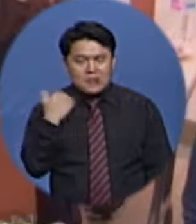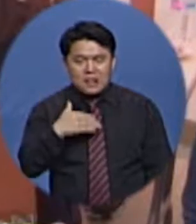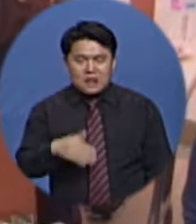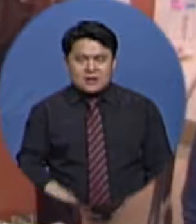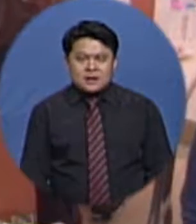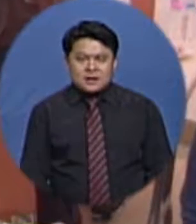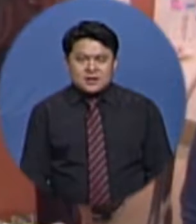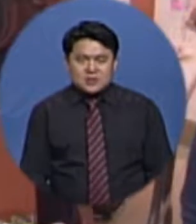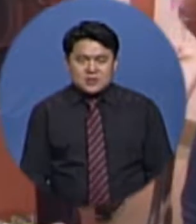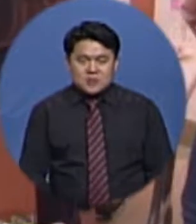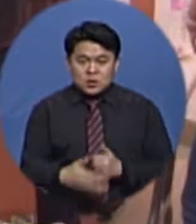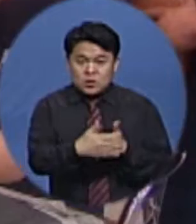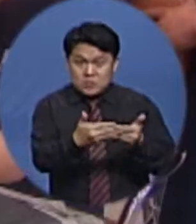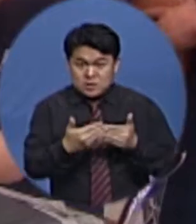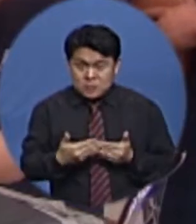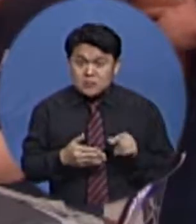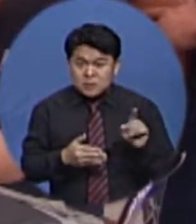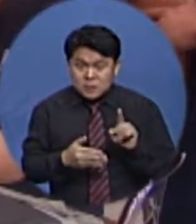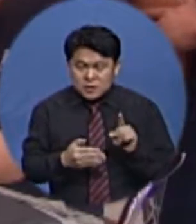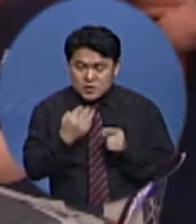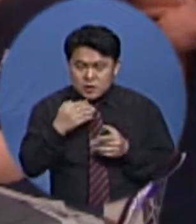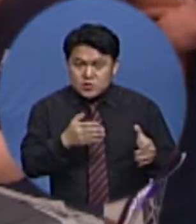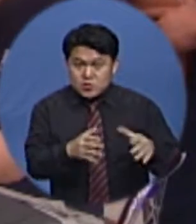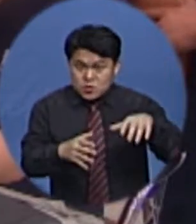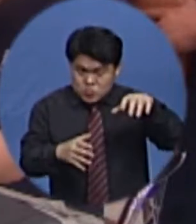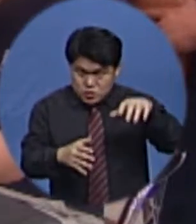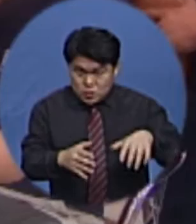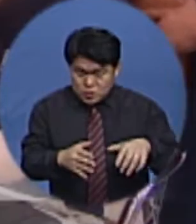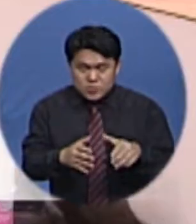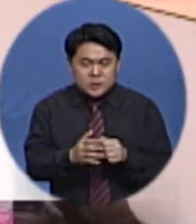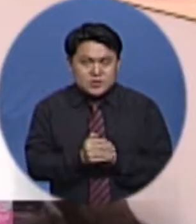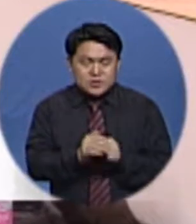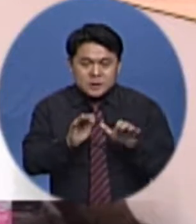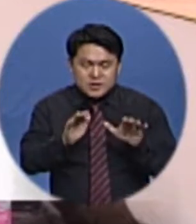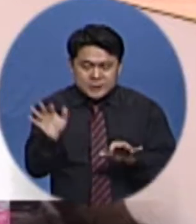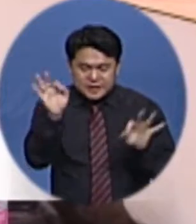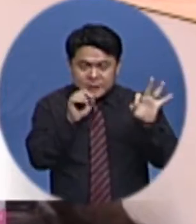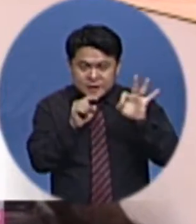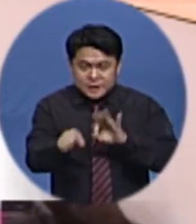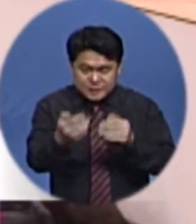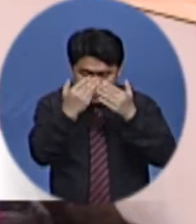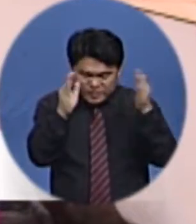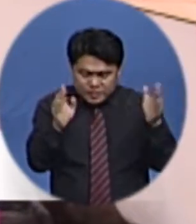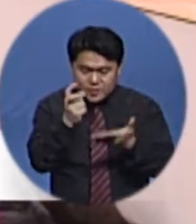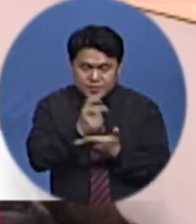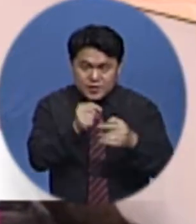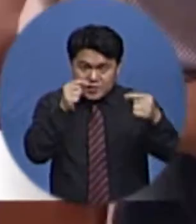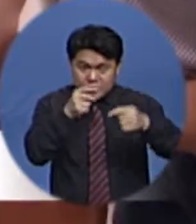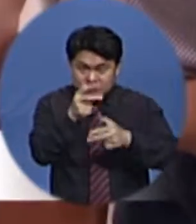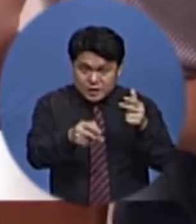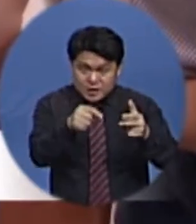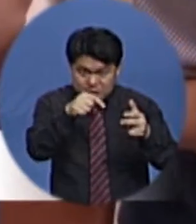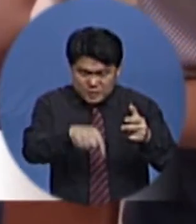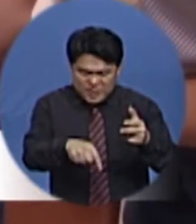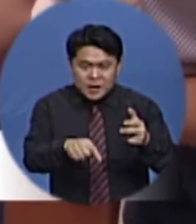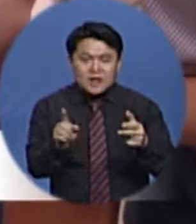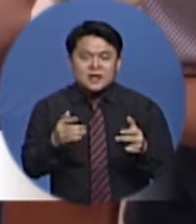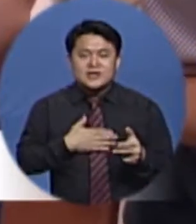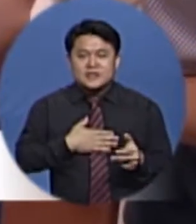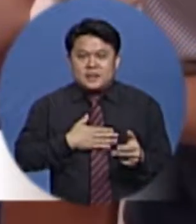샤니 씨가 도움을 받은 변호사는 경기도가 시행하고 있는 찾아가는 무료 법률 상담 사업의 재능